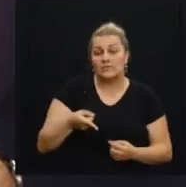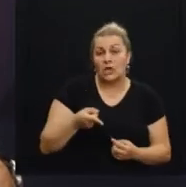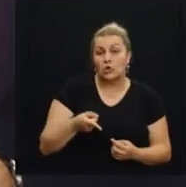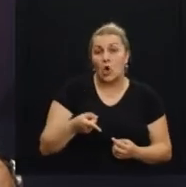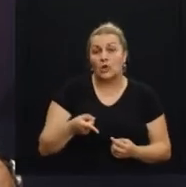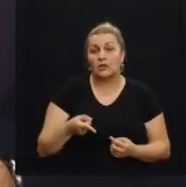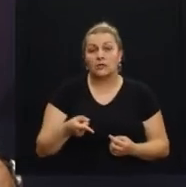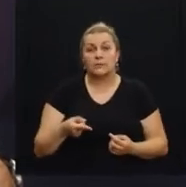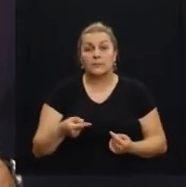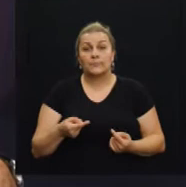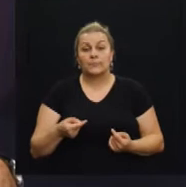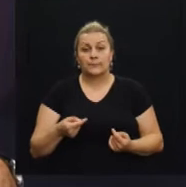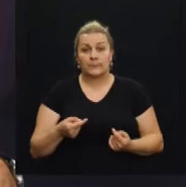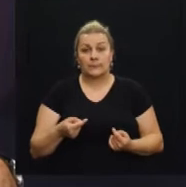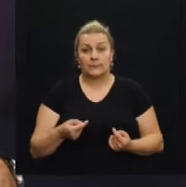iza tog sam